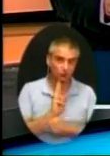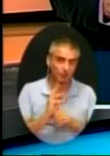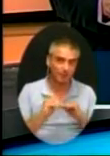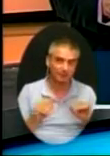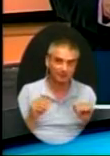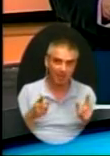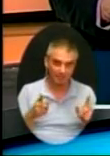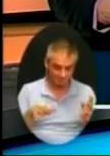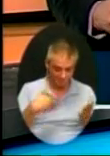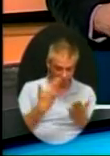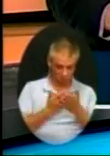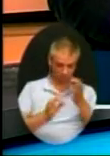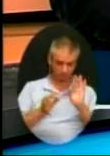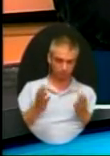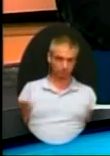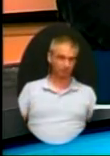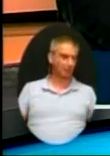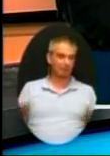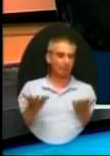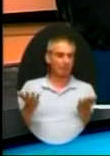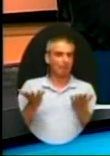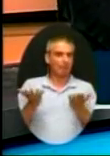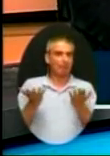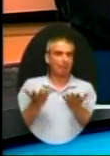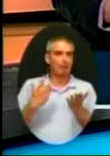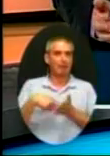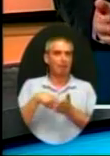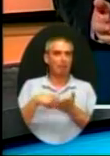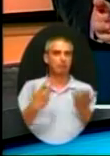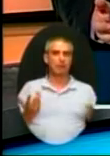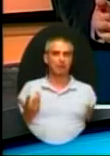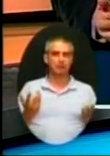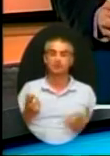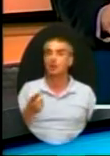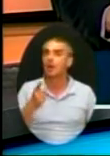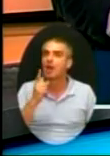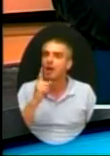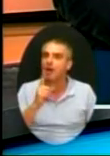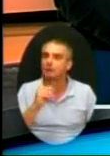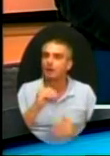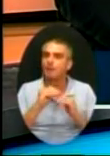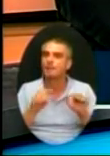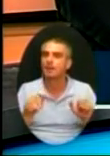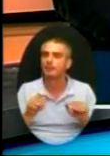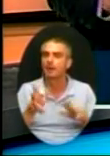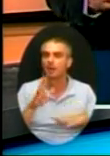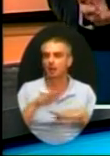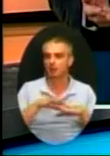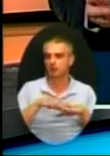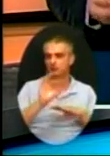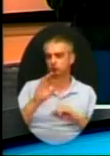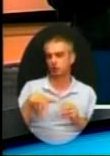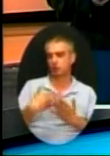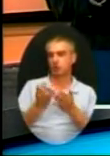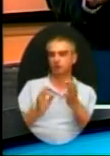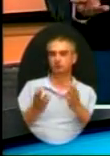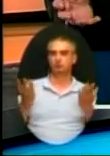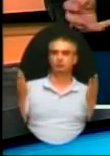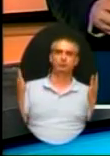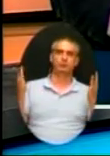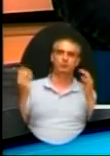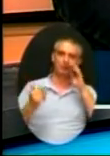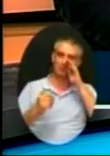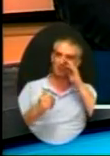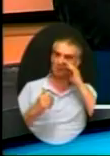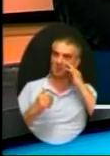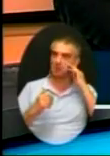סף, והיועץ המשפטי, אז אמרתי, איך אתה מתקן את ההצהרה הזאת? אתה מגביל את הקדנציה של היועץ המשפטי. אבל זה לא קורה, והם בסוף הגורמים